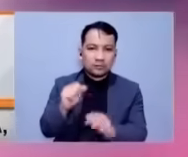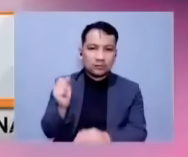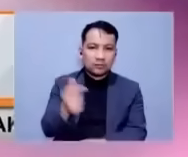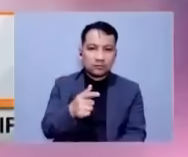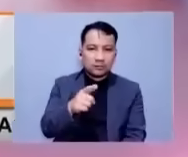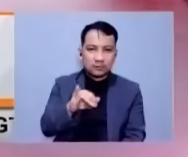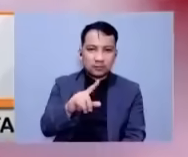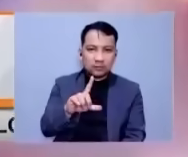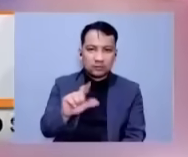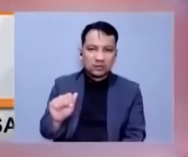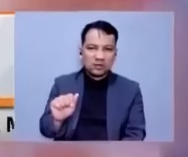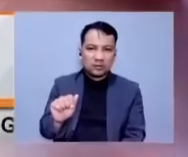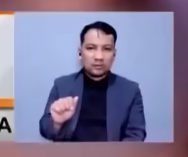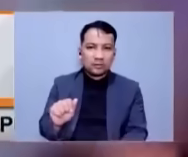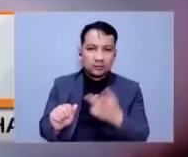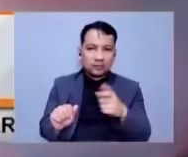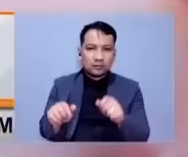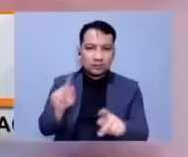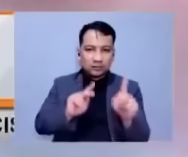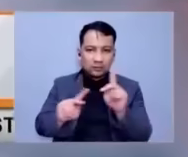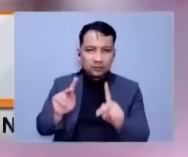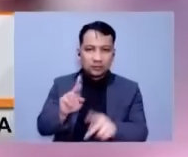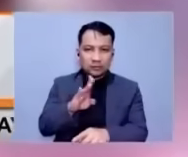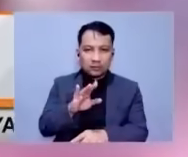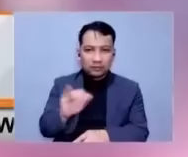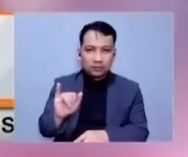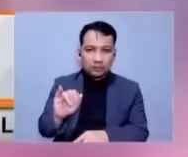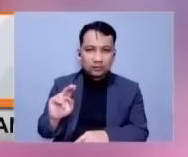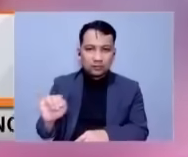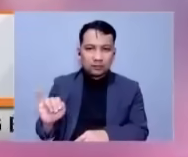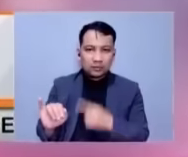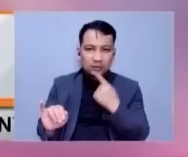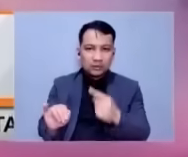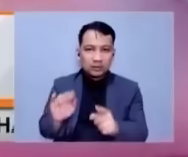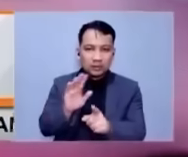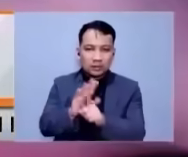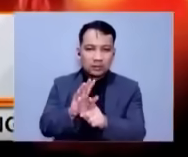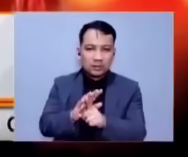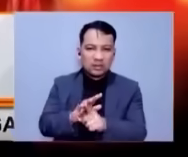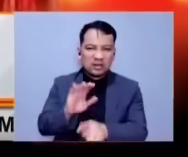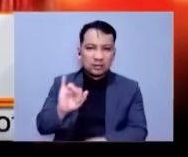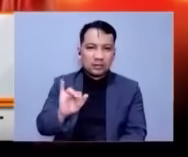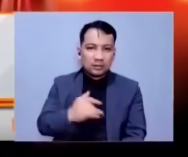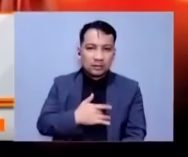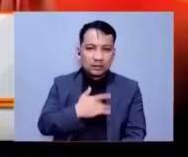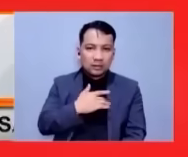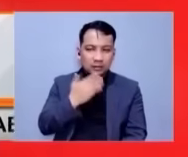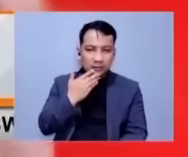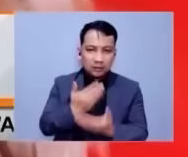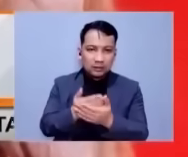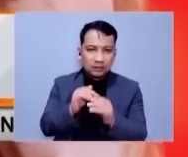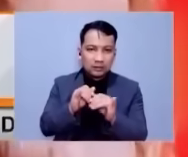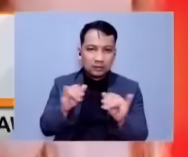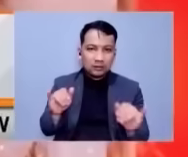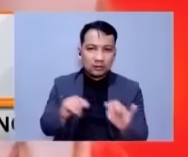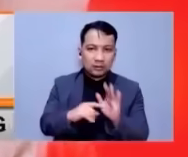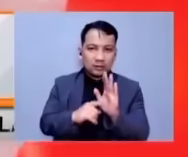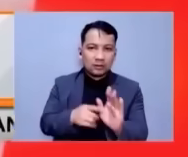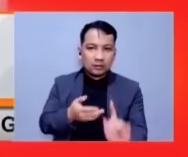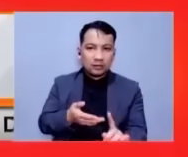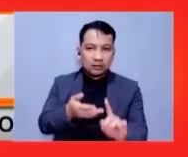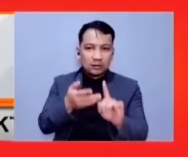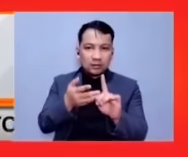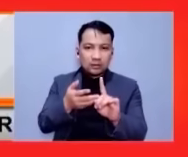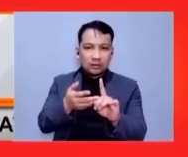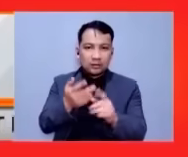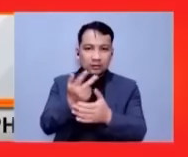Bukod sa Karera, pinerform din ng Beanie ang isa pa nilang hit na I Feel Good. Sa parehong show, hinangaan din ang